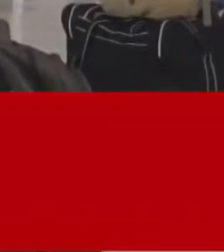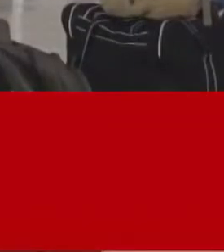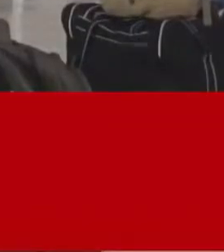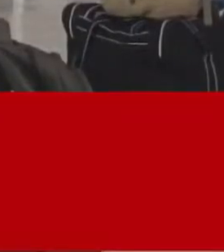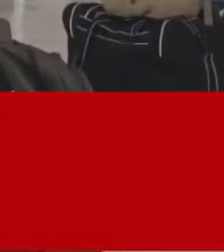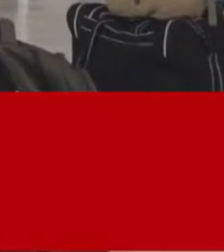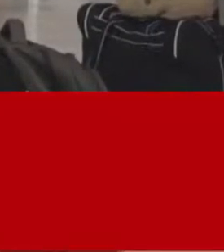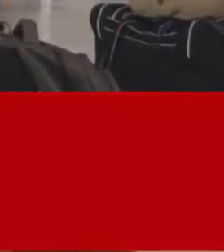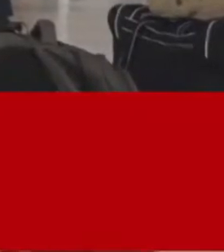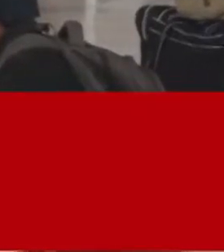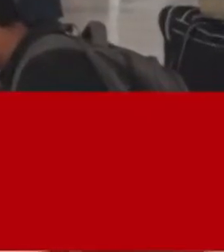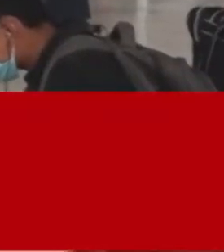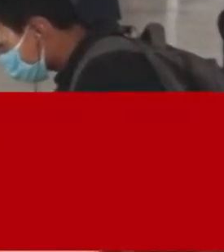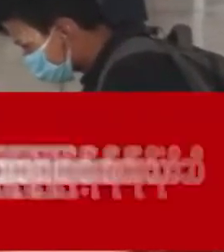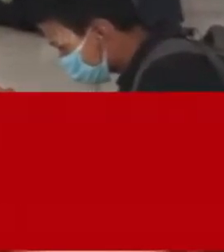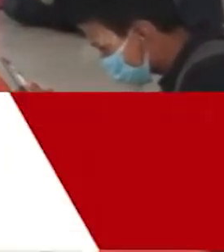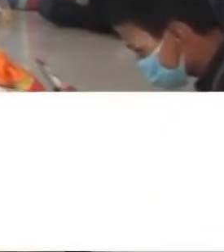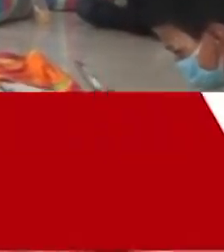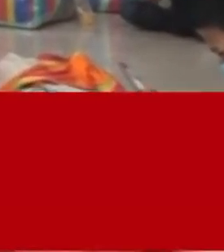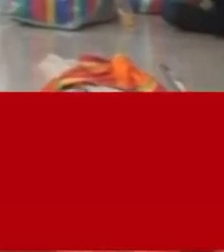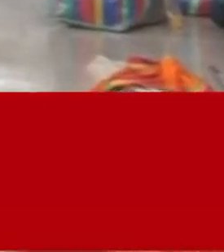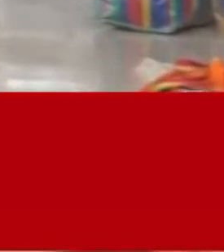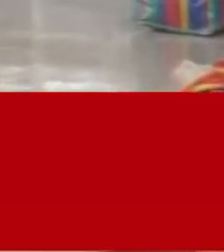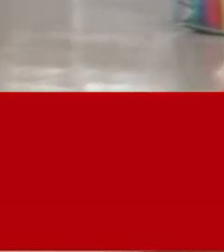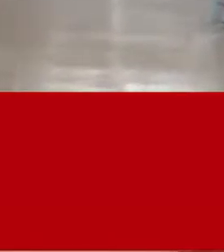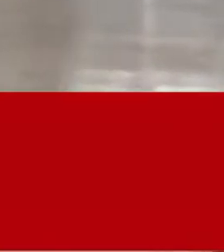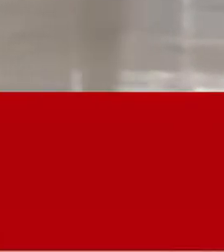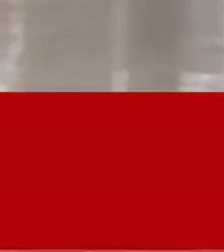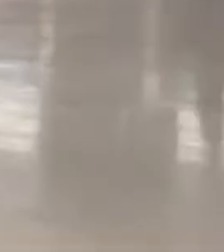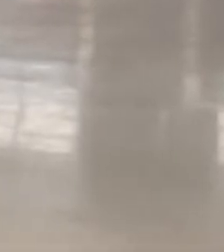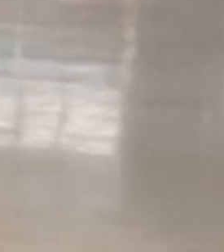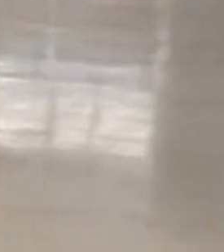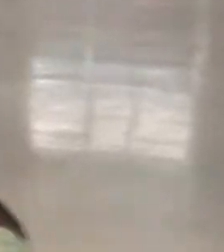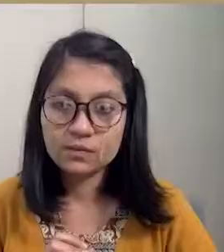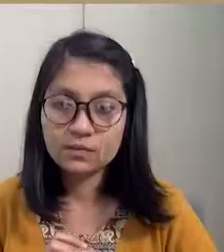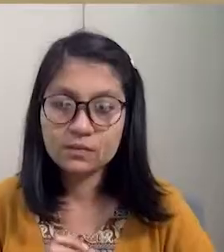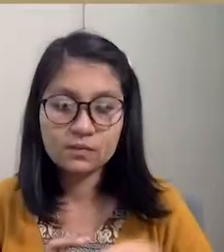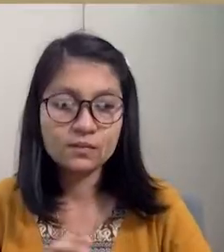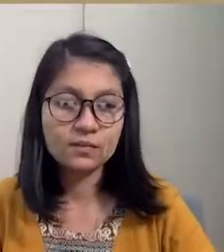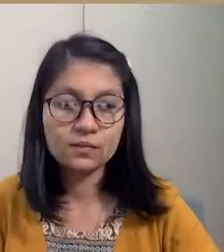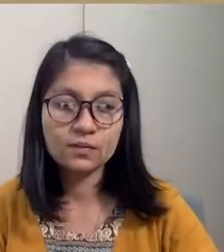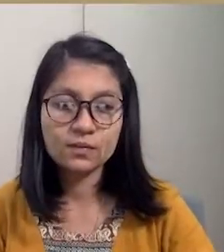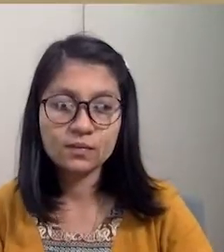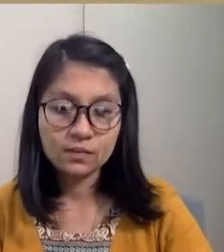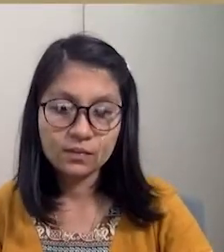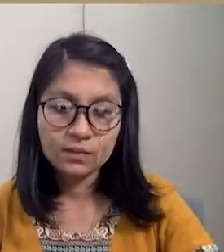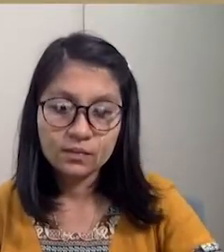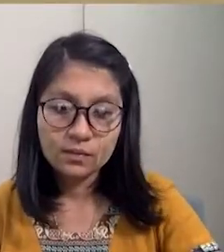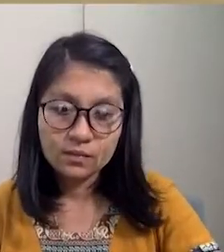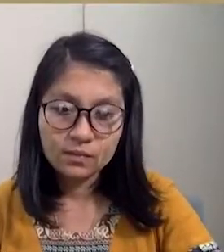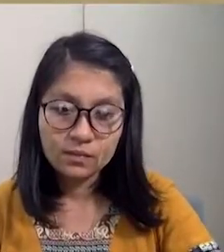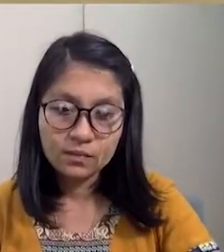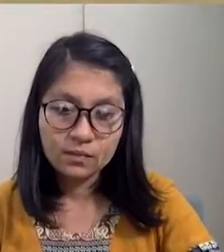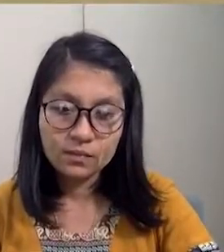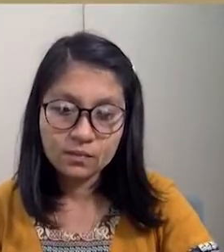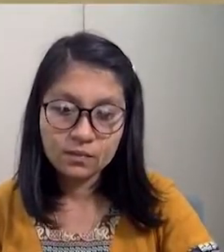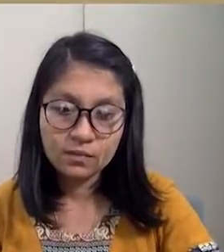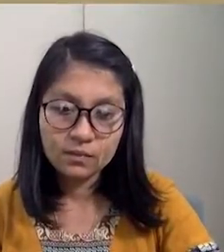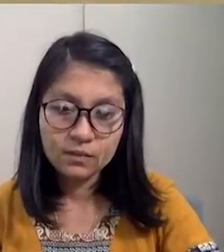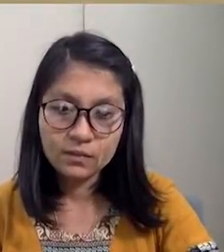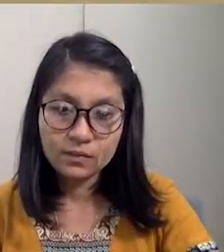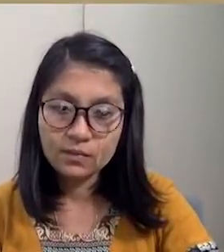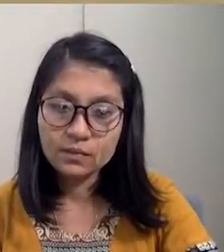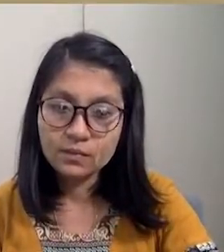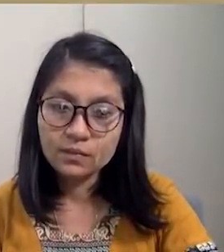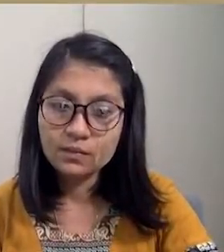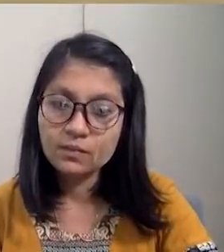အောင်ဖြစ်တဲ့အတွက်ကြောင့်မလို့အာဘယ်လိုမျိုးပေါ်တော့ခင်ဗျာကစီစဉ်ဗျာစီစဉ်ဆောင်ရတာလက်ခံနေမယ့်အနေဒါရှိပြီလားခင်ဗျာလက်မေ့ရတာကျွ